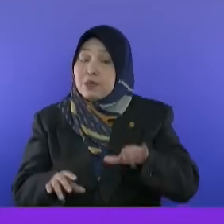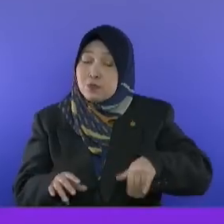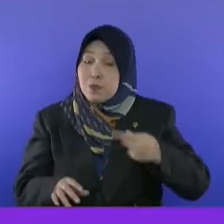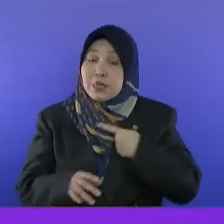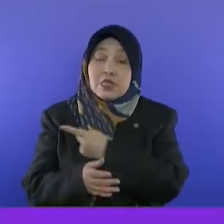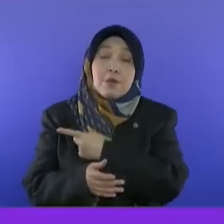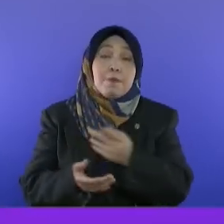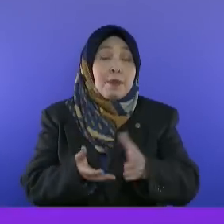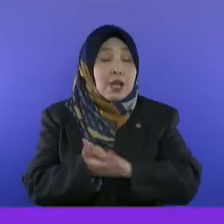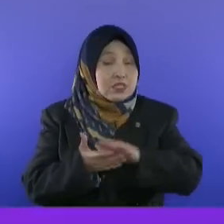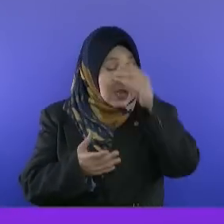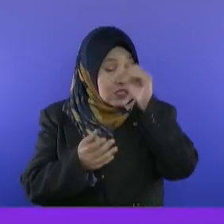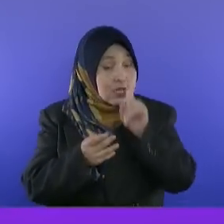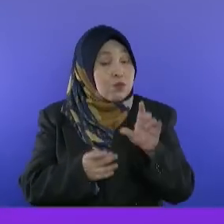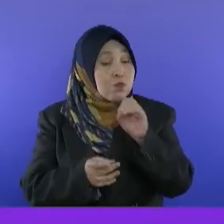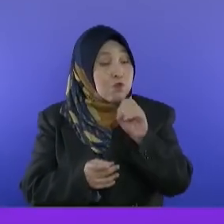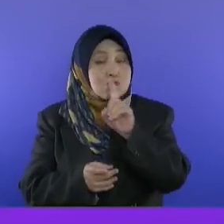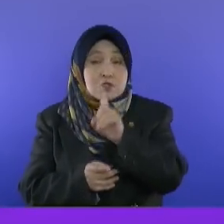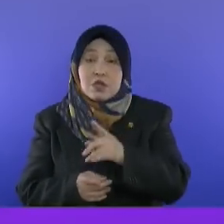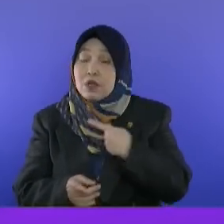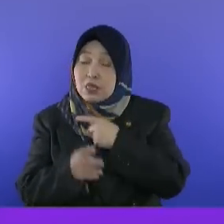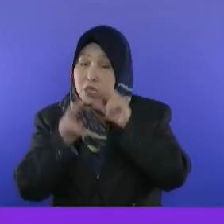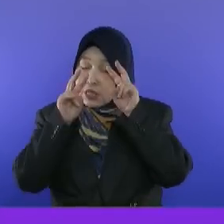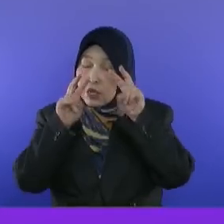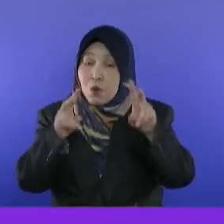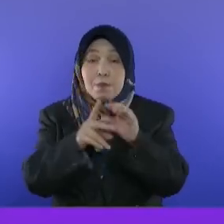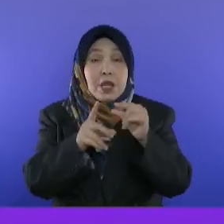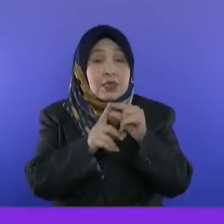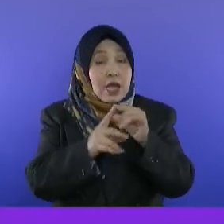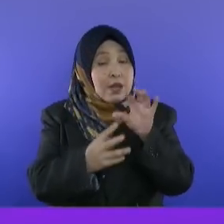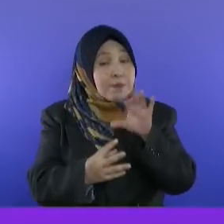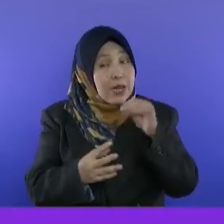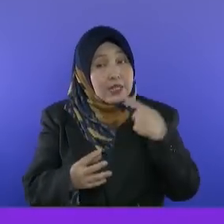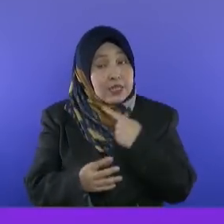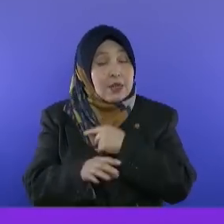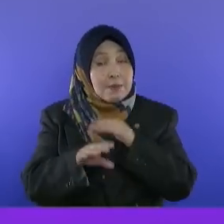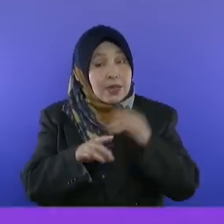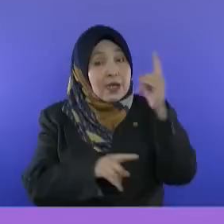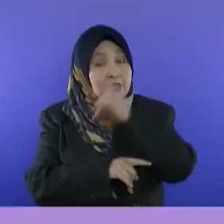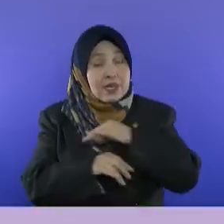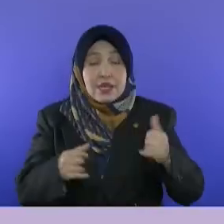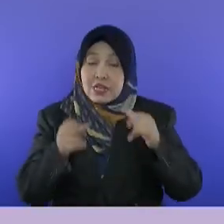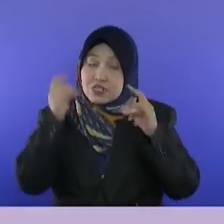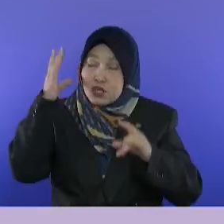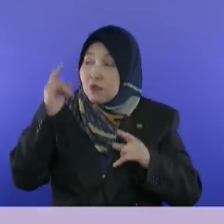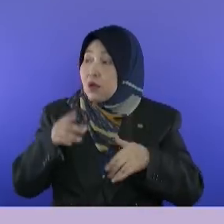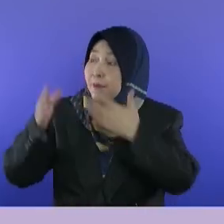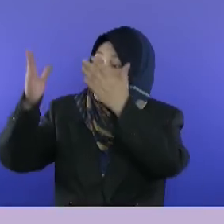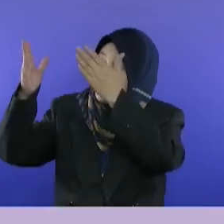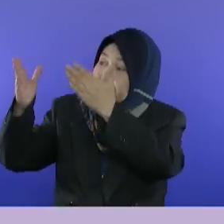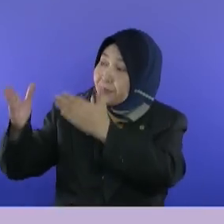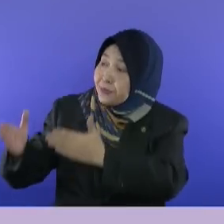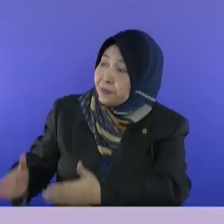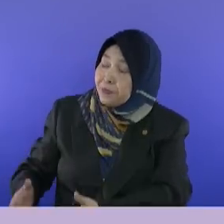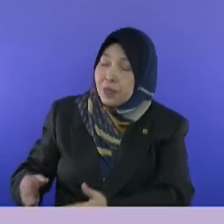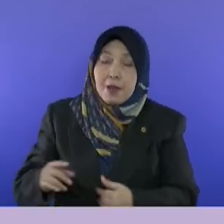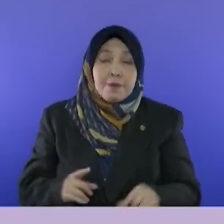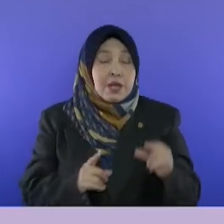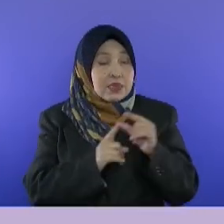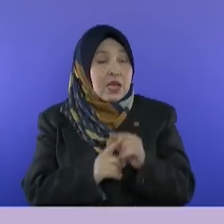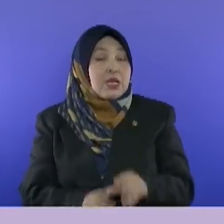kita belajar daripada ayat 101 ini kita perhatikan dahulu perkataan pilihan pada hari ini Insyaallah yaitu perkataannya ialah